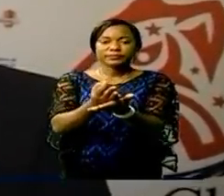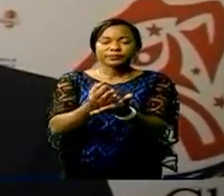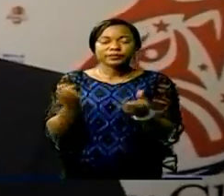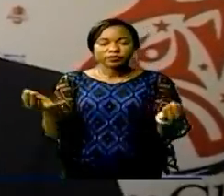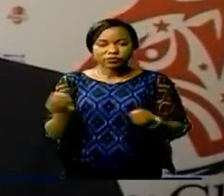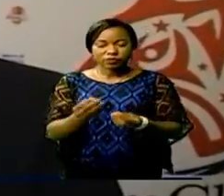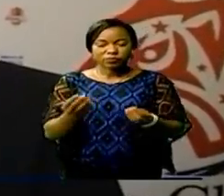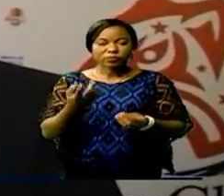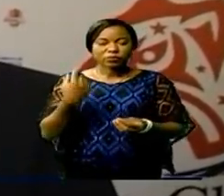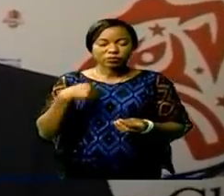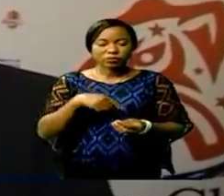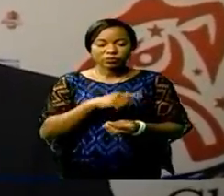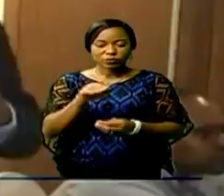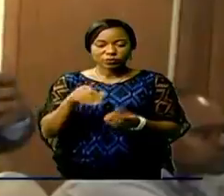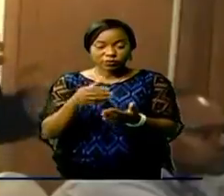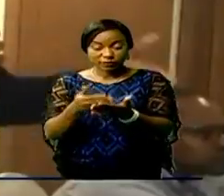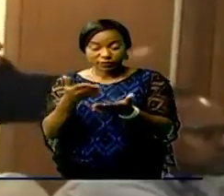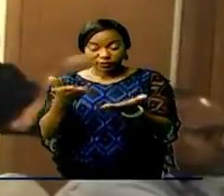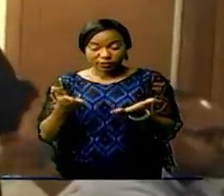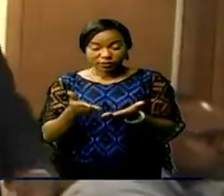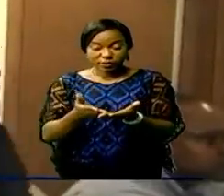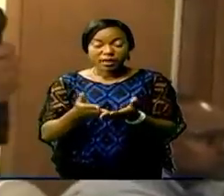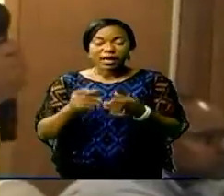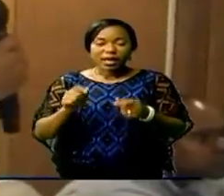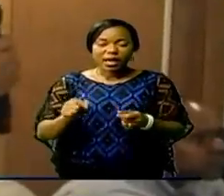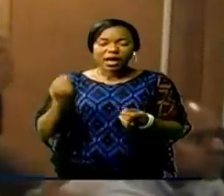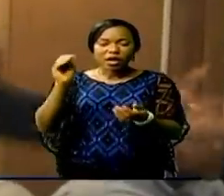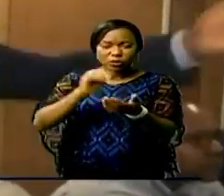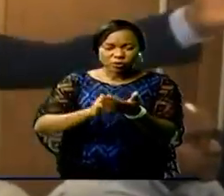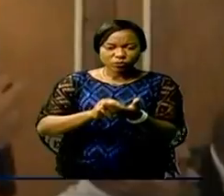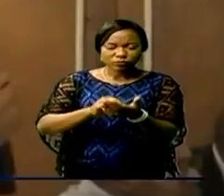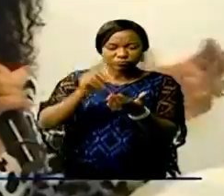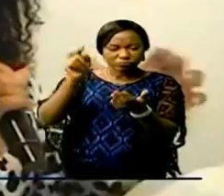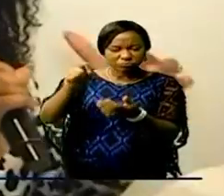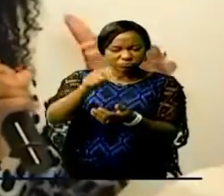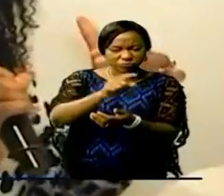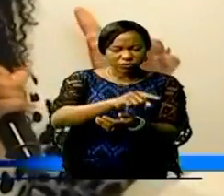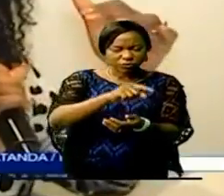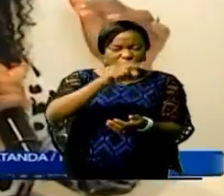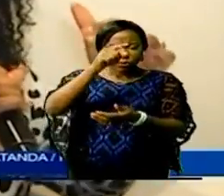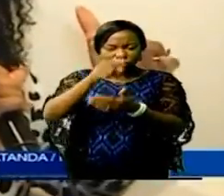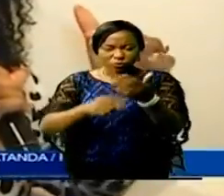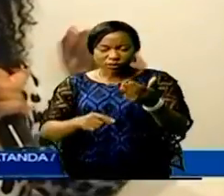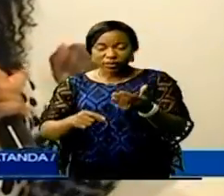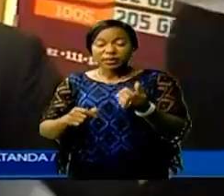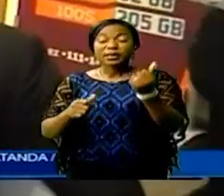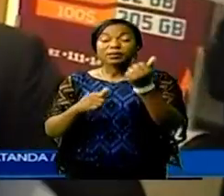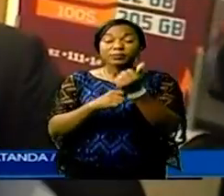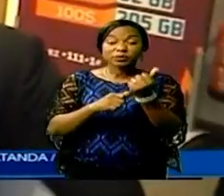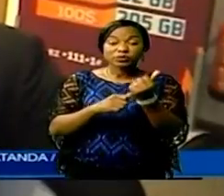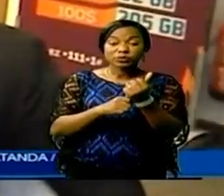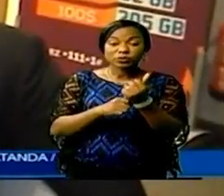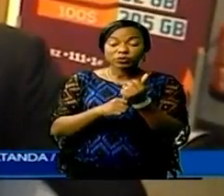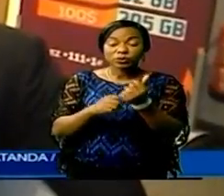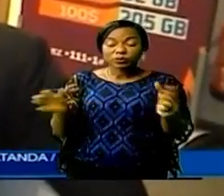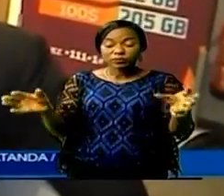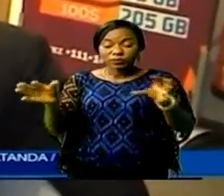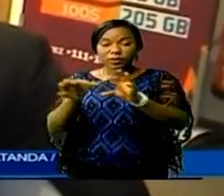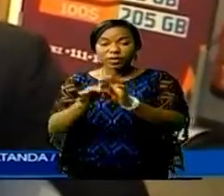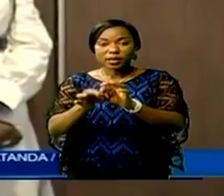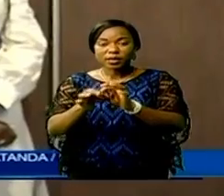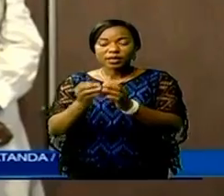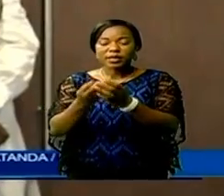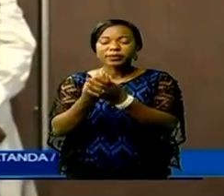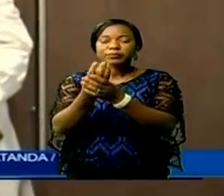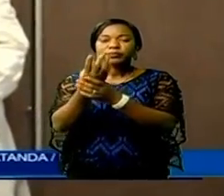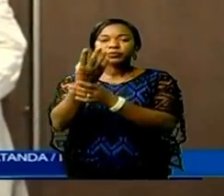investissements. Les secteurs ciblés par l'USAID Invest DRC sont ceux ayant une filière au niveau de la